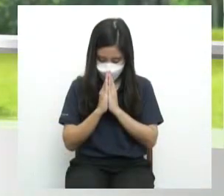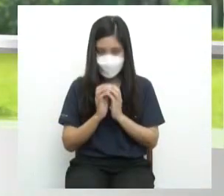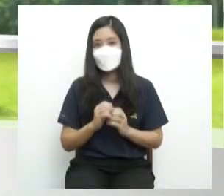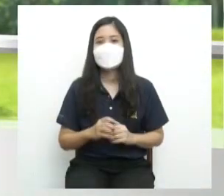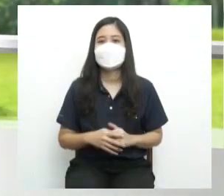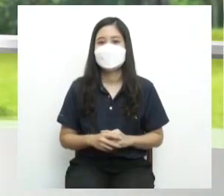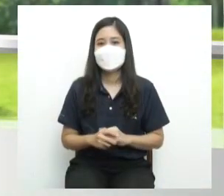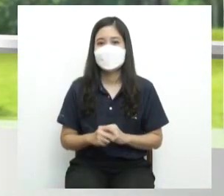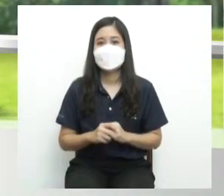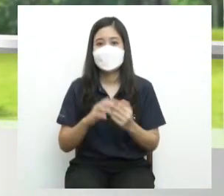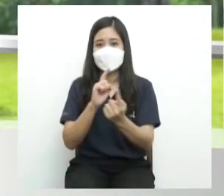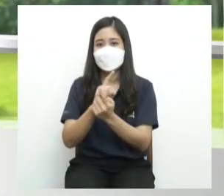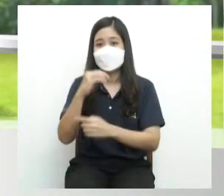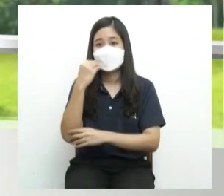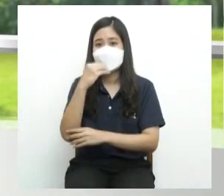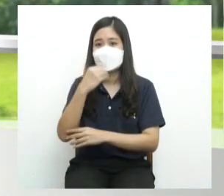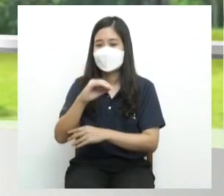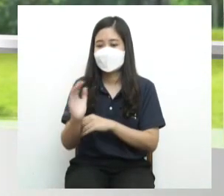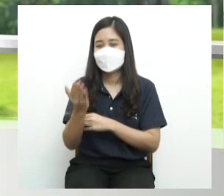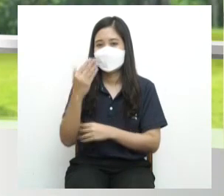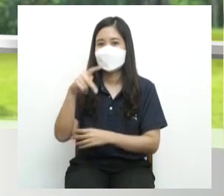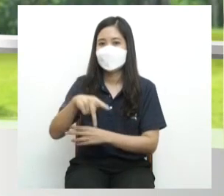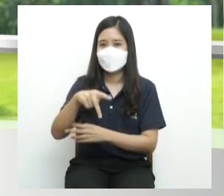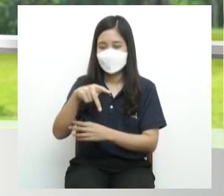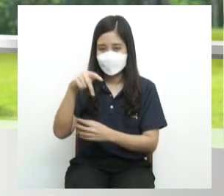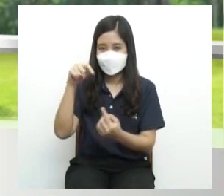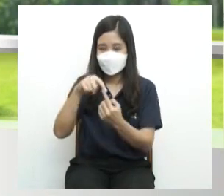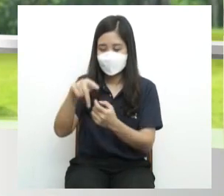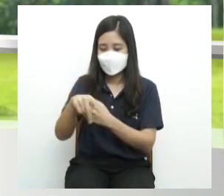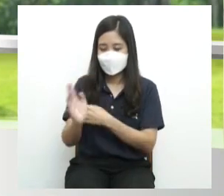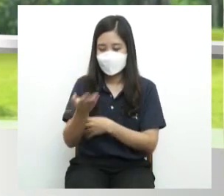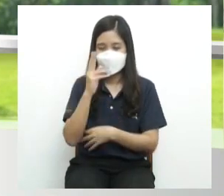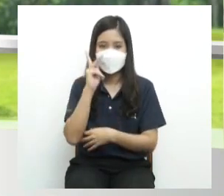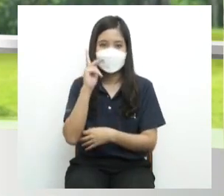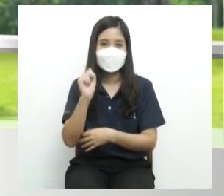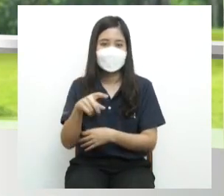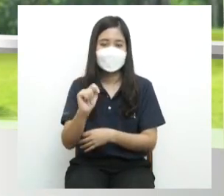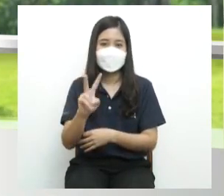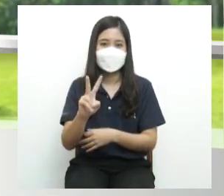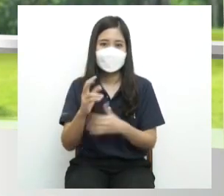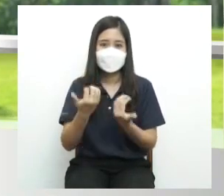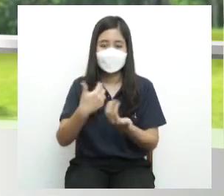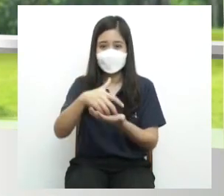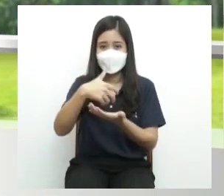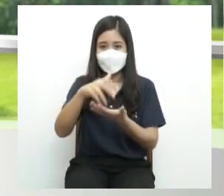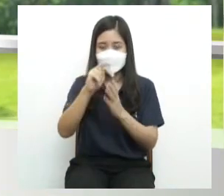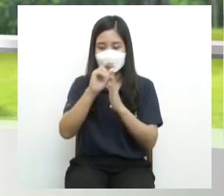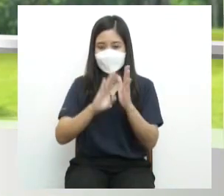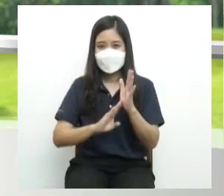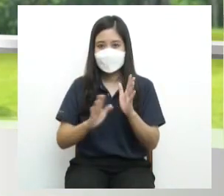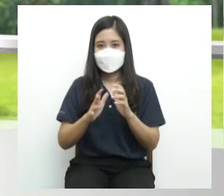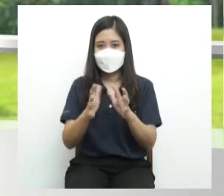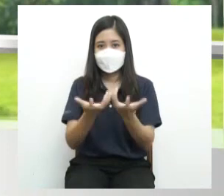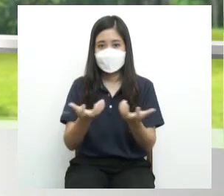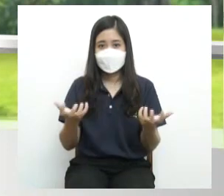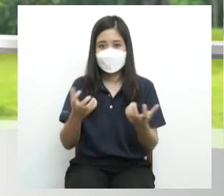สวัสดีค่ะกลับมาพบกันเป็นประจำในทุกเช้าวันพุธแบบนี้นะคะกับรายการพุธเช้าข่าวสปทค่ะรายการที่นำเสนอนโยบายแนวทาง